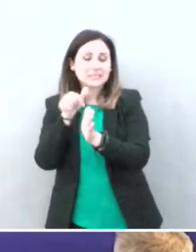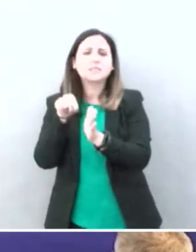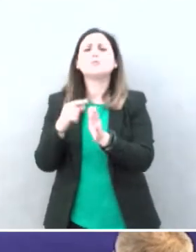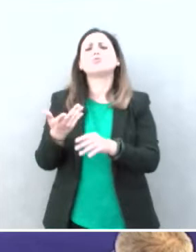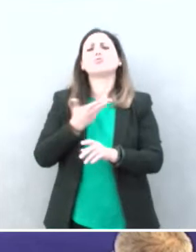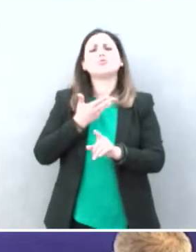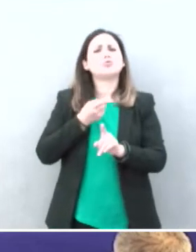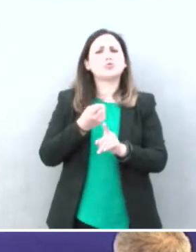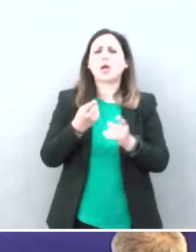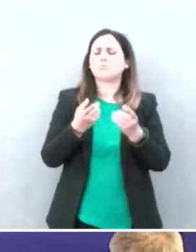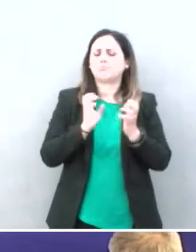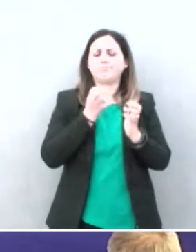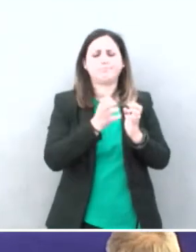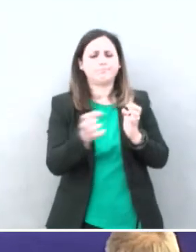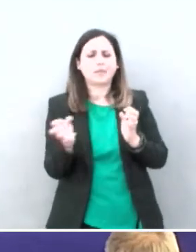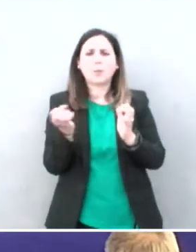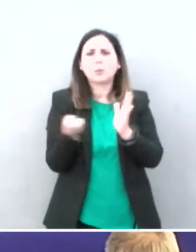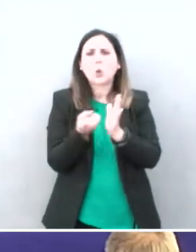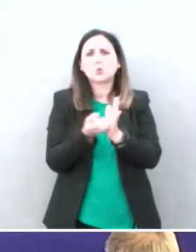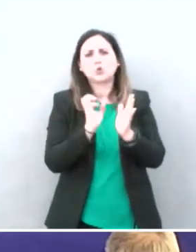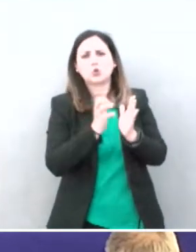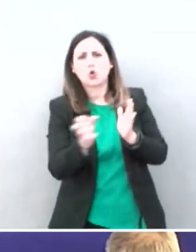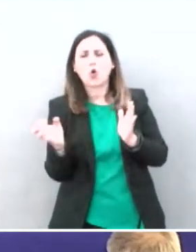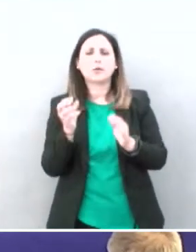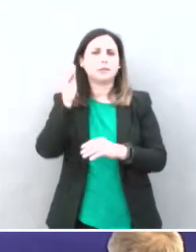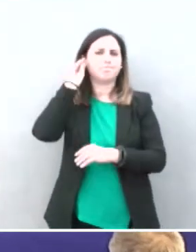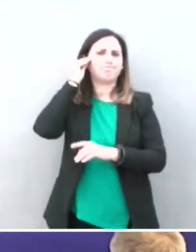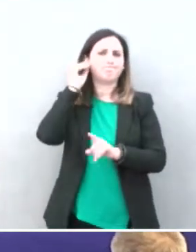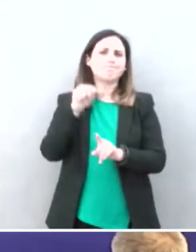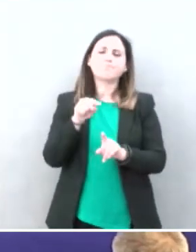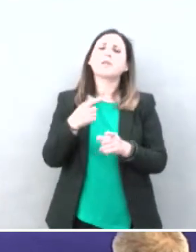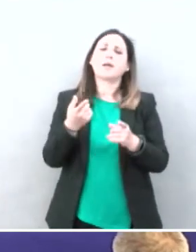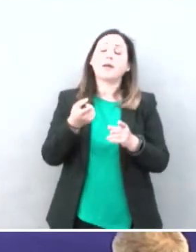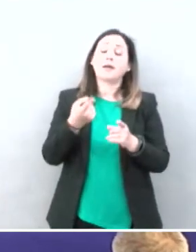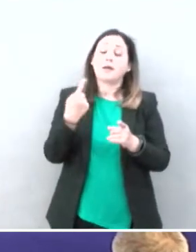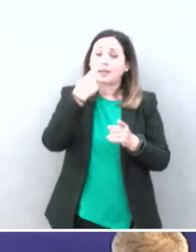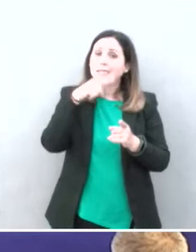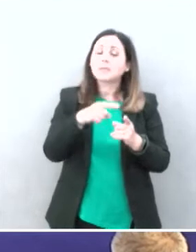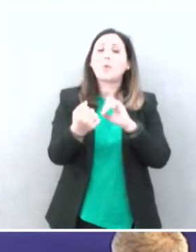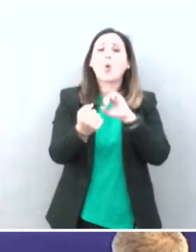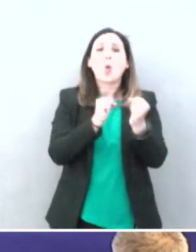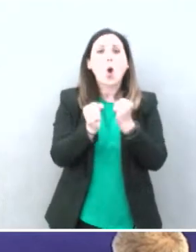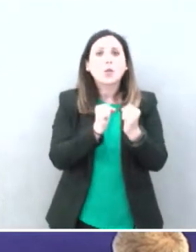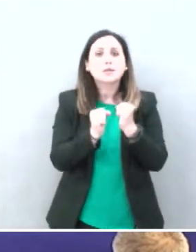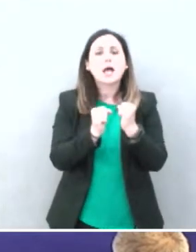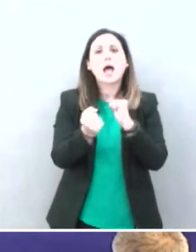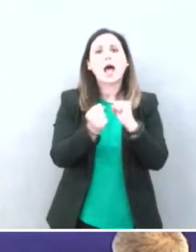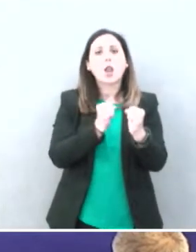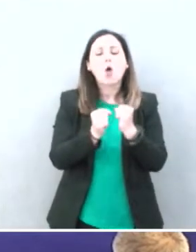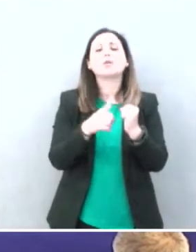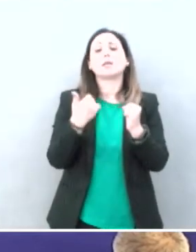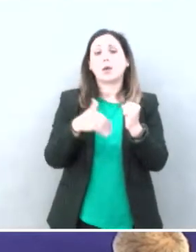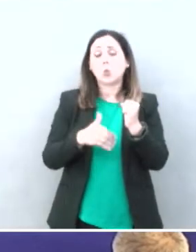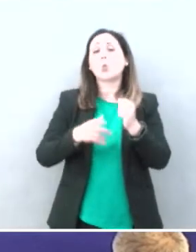serie di produzioni e di situazioni su cui questo tipo di lotta, che tutta politica,